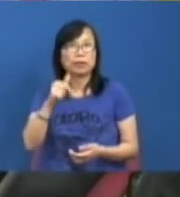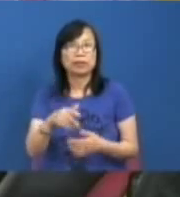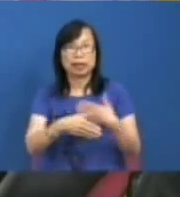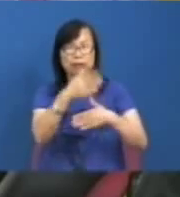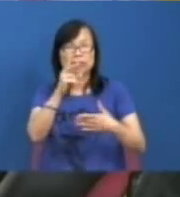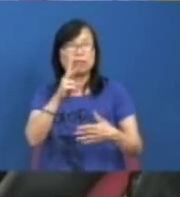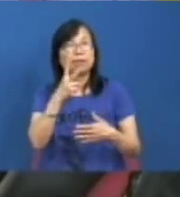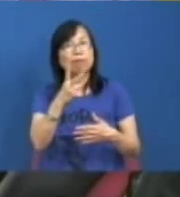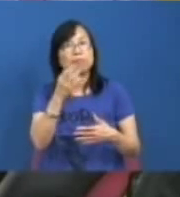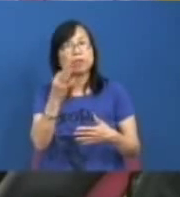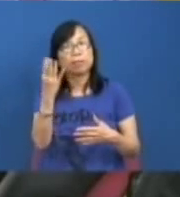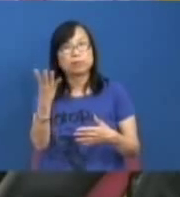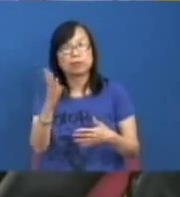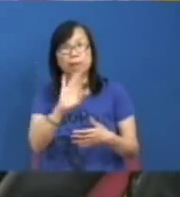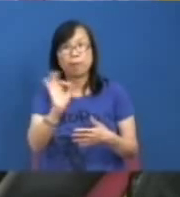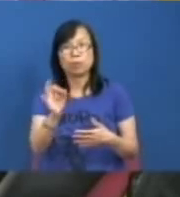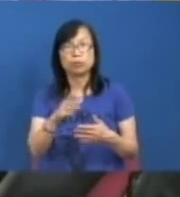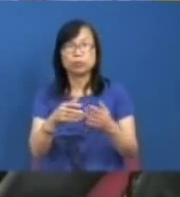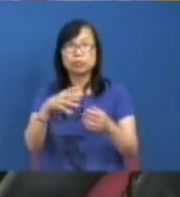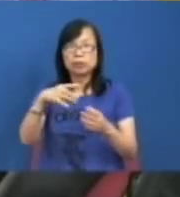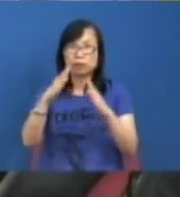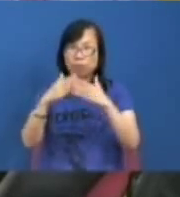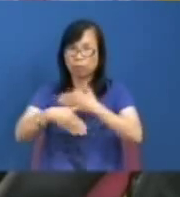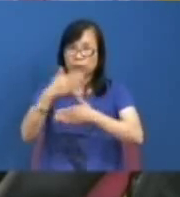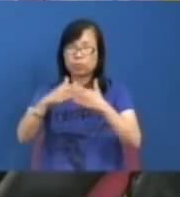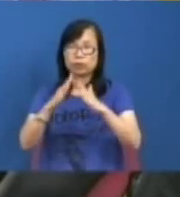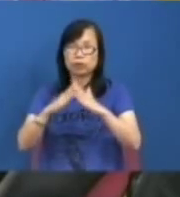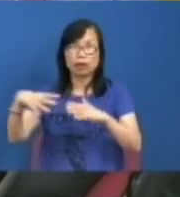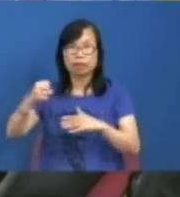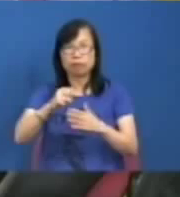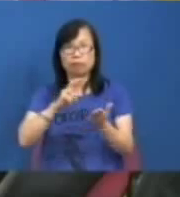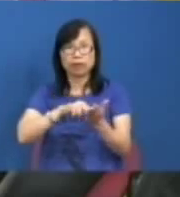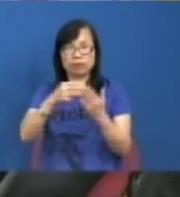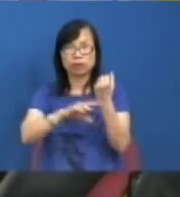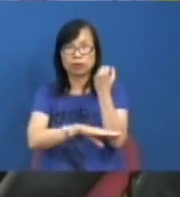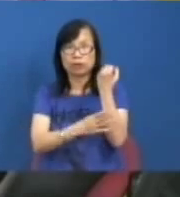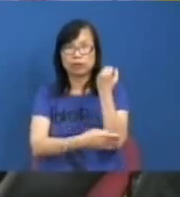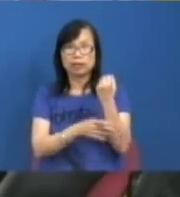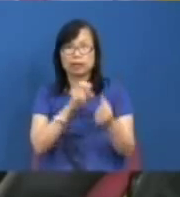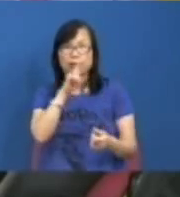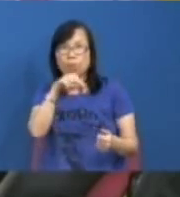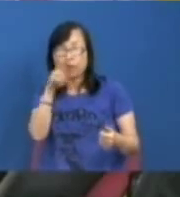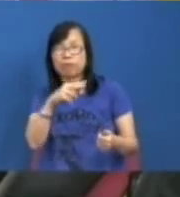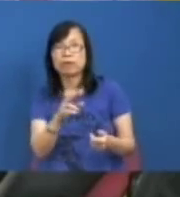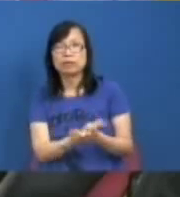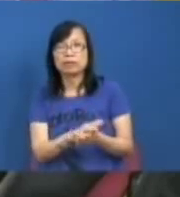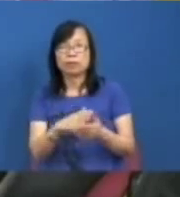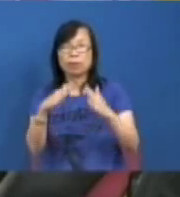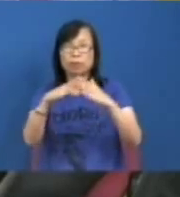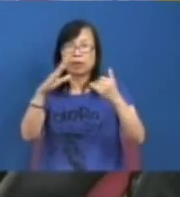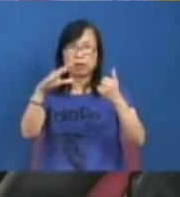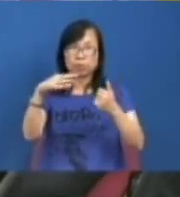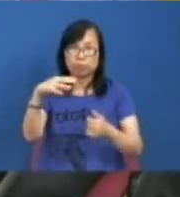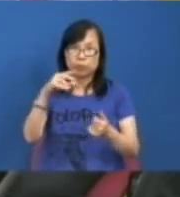每層得兩三個單位，又冇業主立案法團未成立啦，又冇屋管理物業管理公司去負責咧，咁我諗